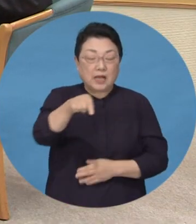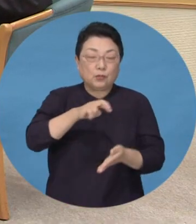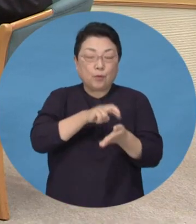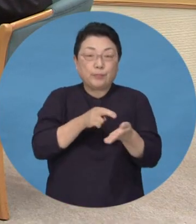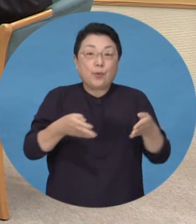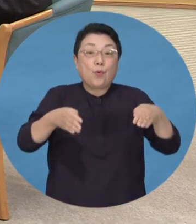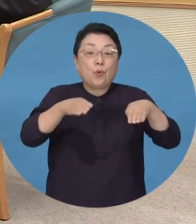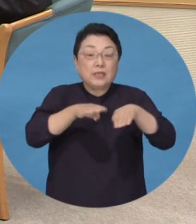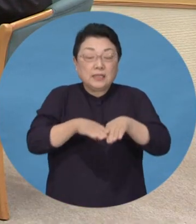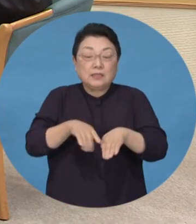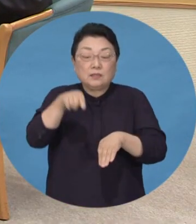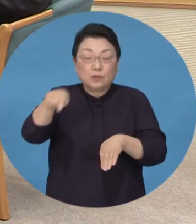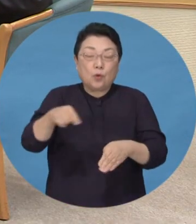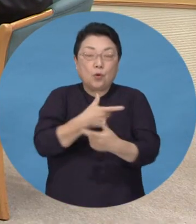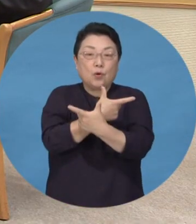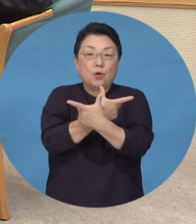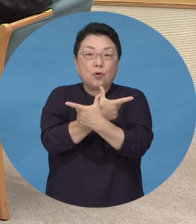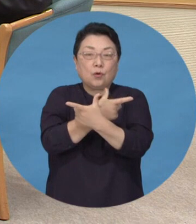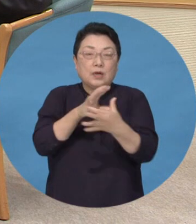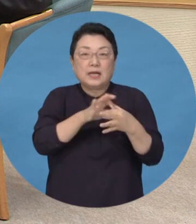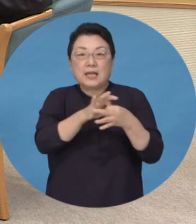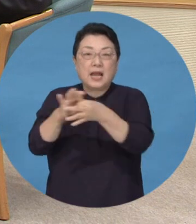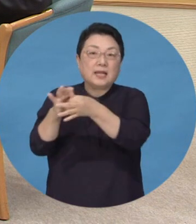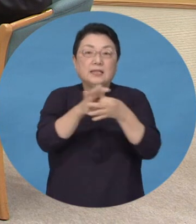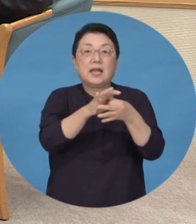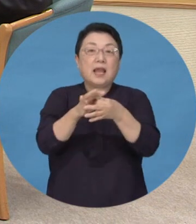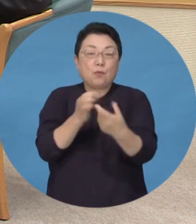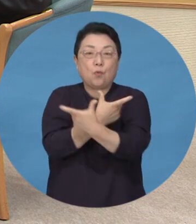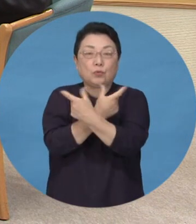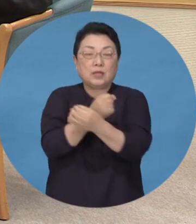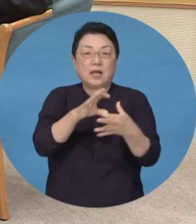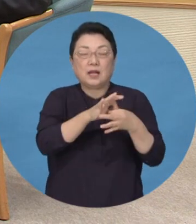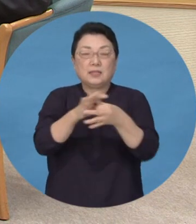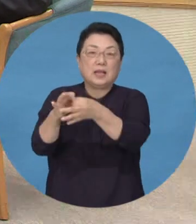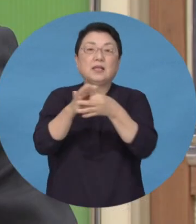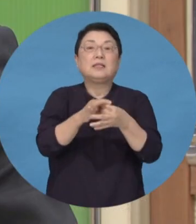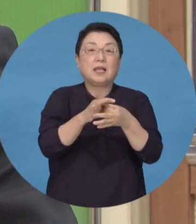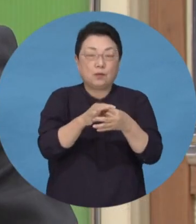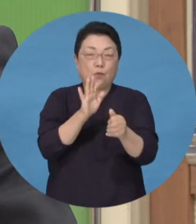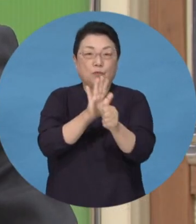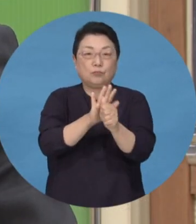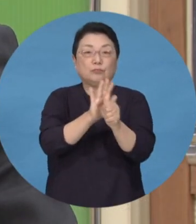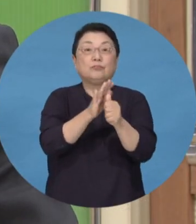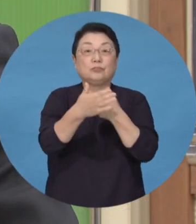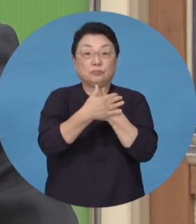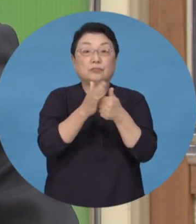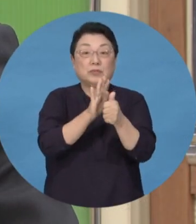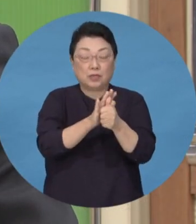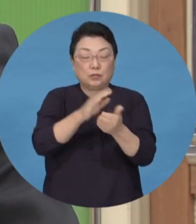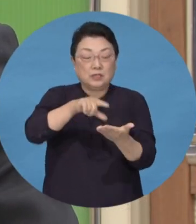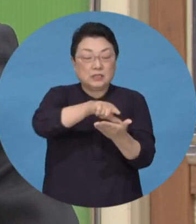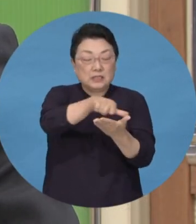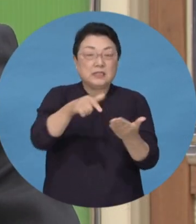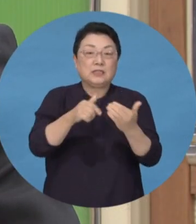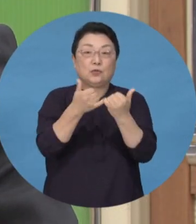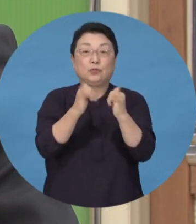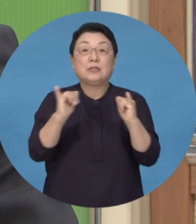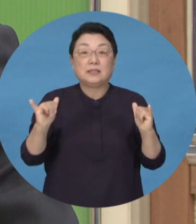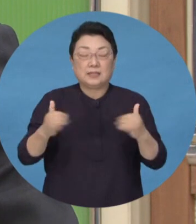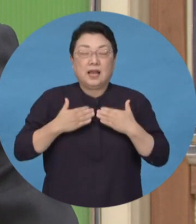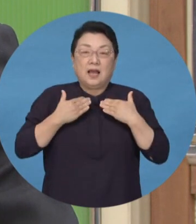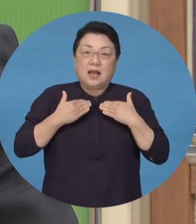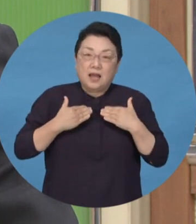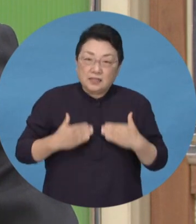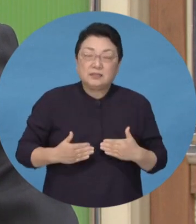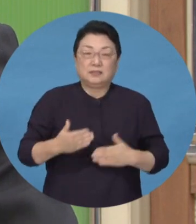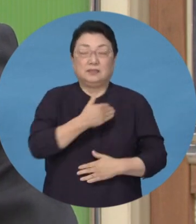を県が旗振る中で実現をしていはその地域の住民の皆様のが安心